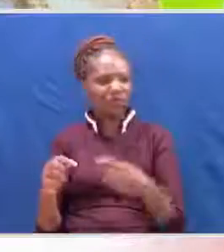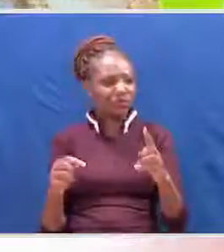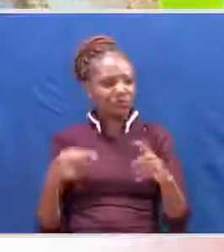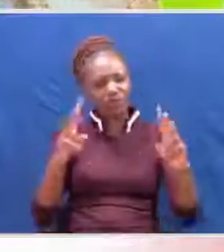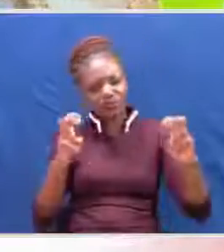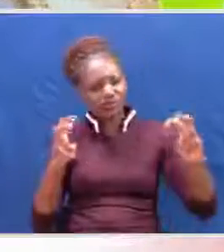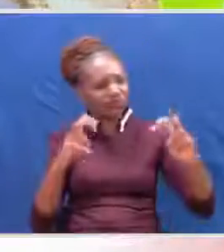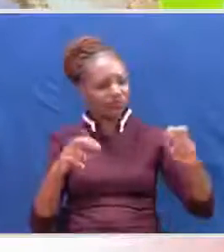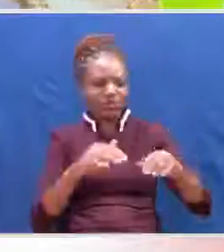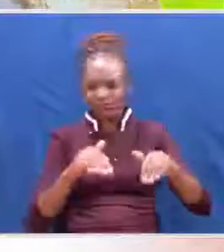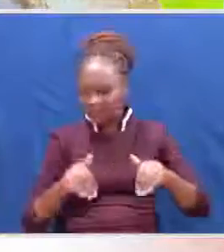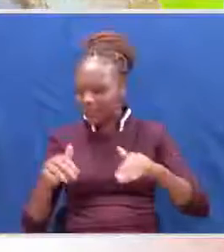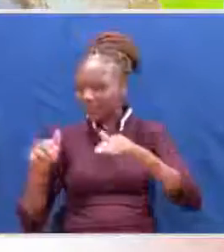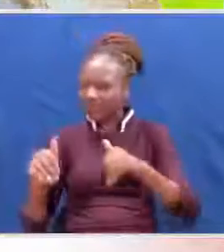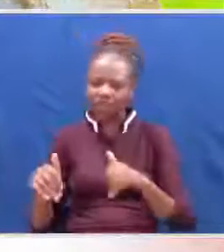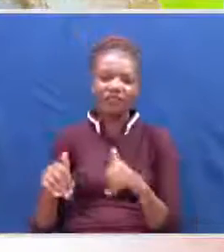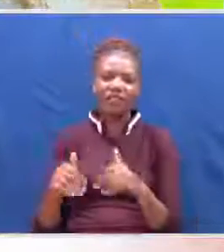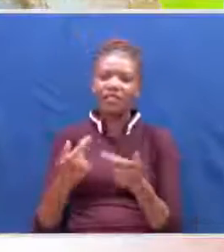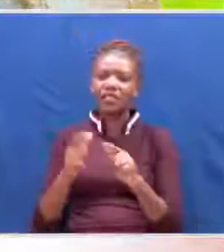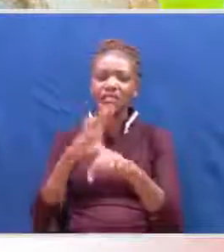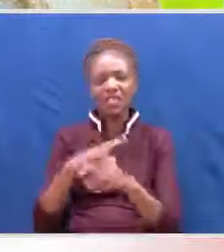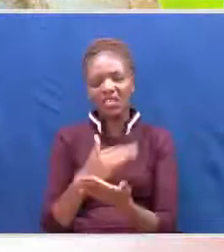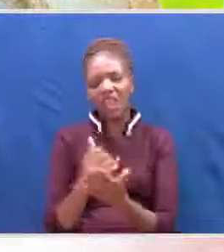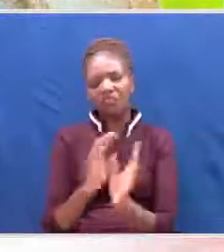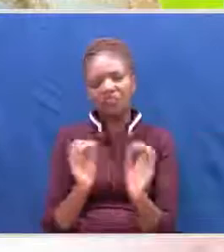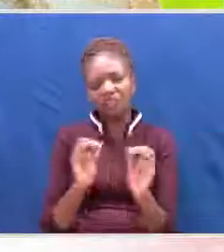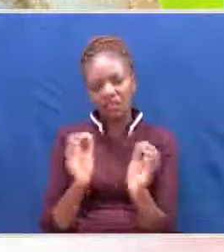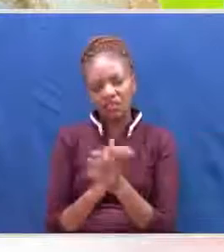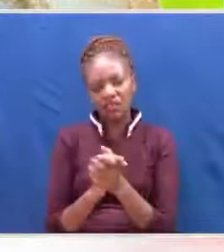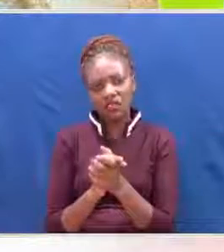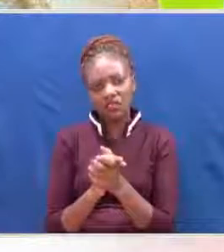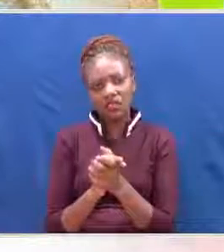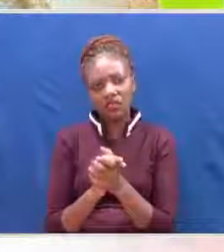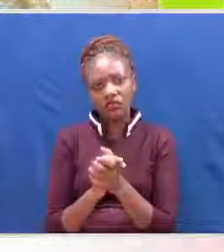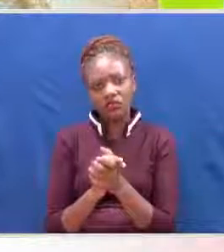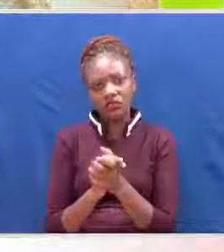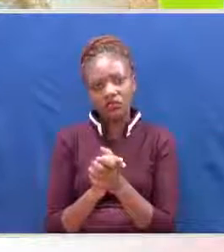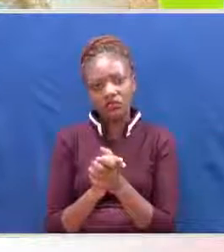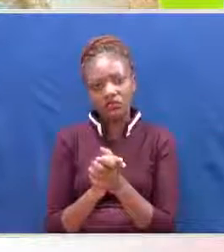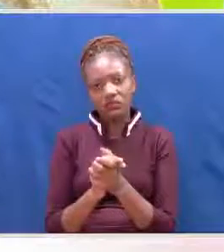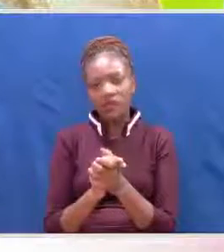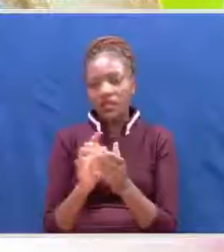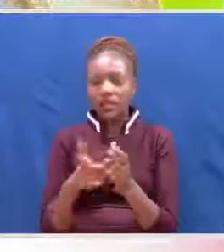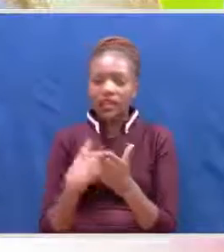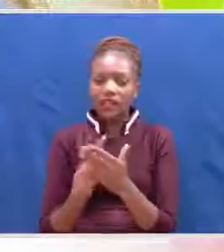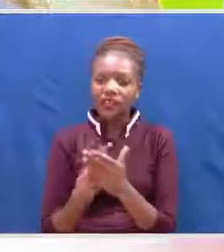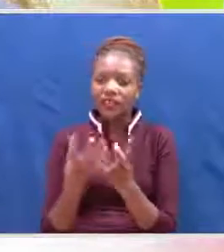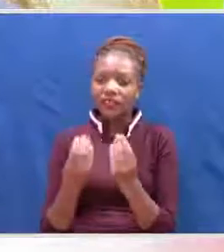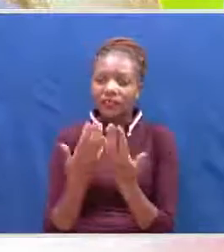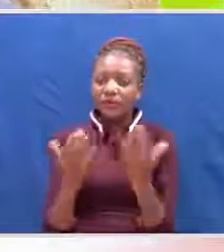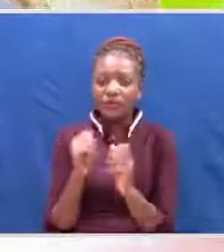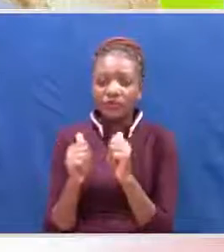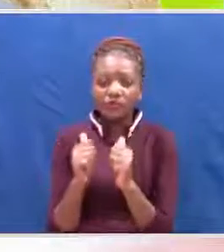demo unangoja, demo pia injury pia inawase, ni wewe mwenyewe unaumia. So kitu rahisi ni wewe mwenyewe